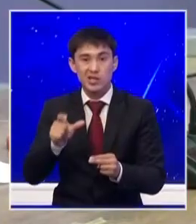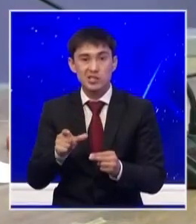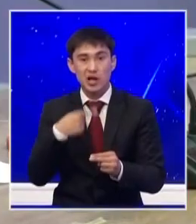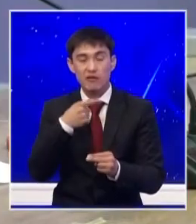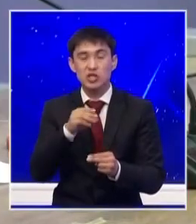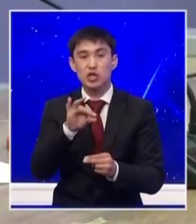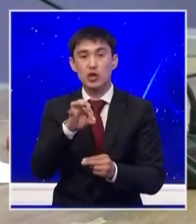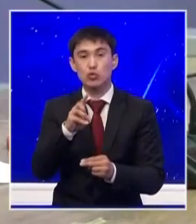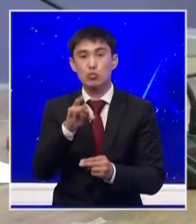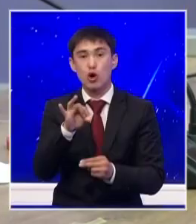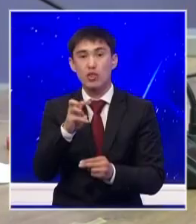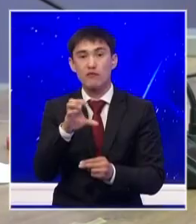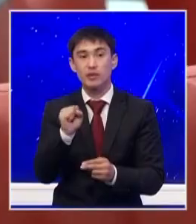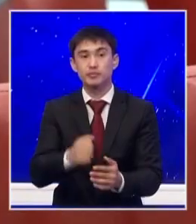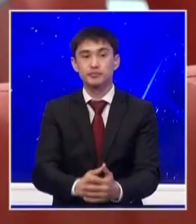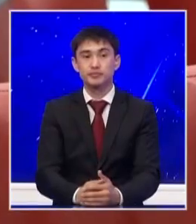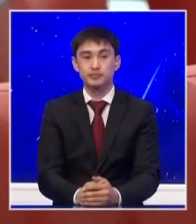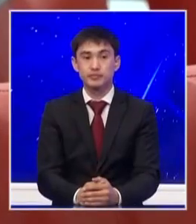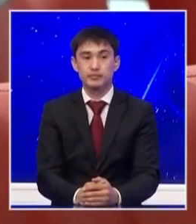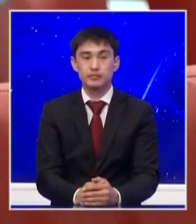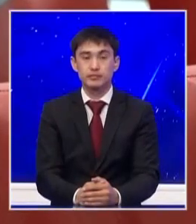отметила Жанар нурмуханова